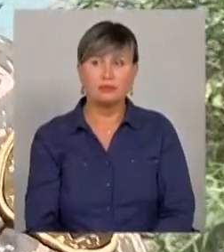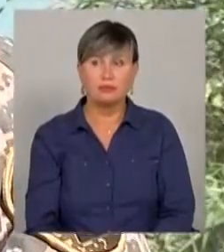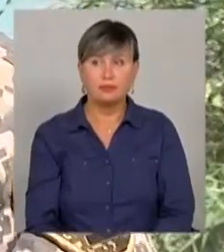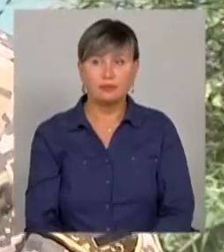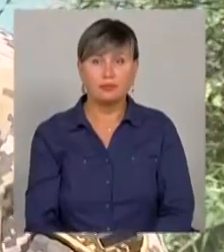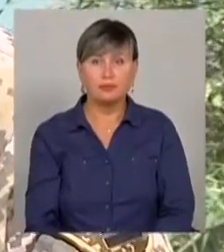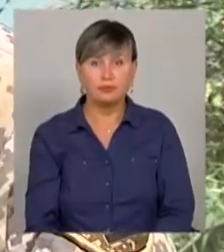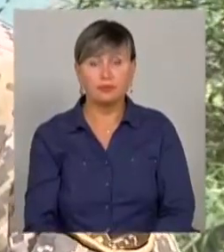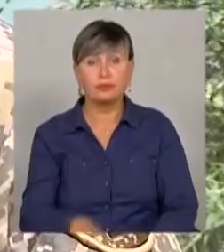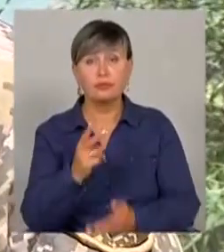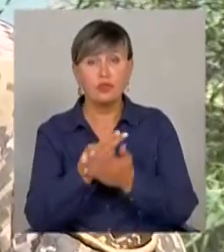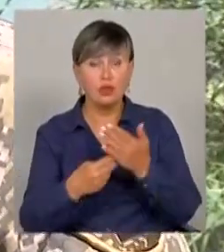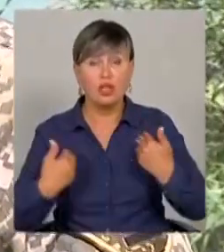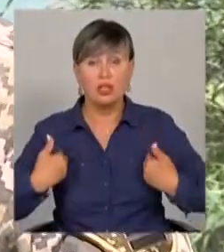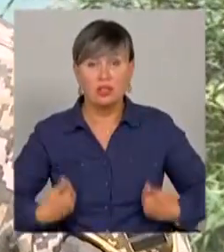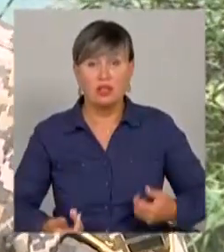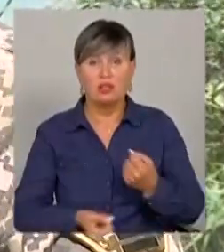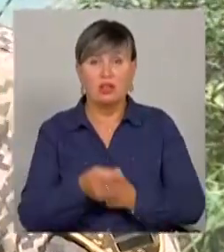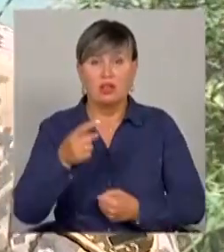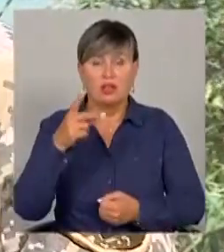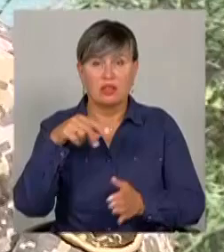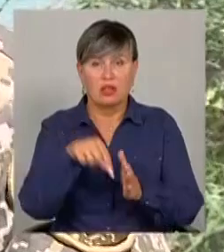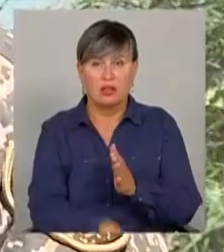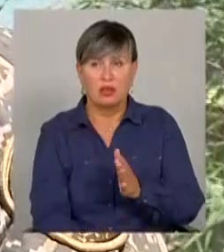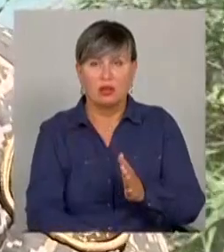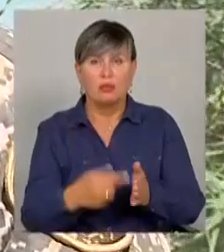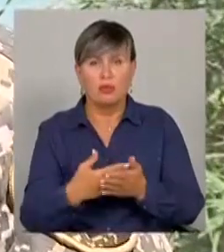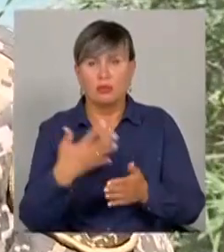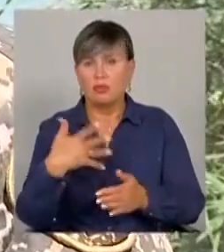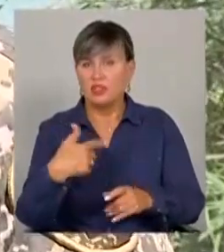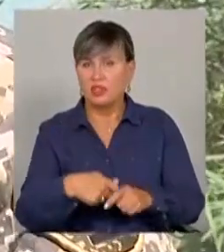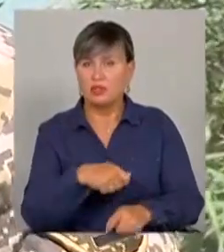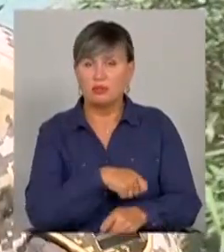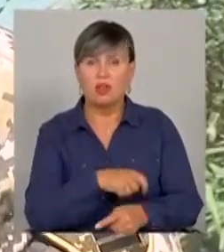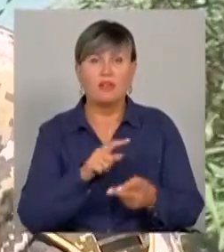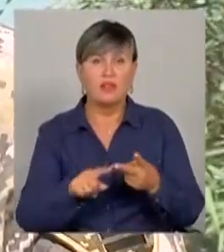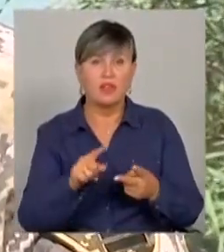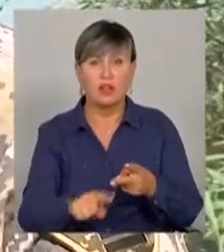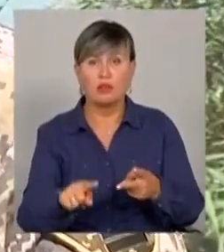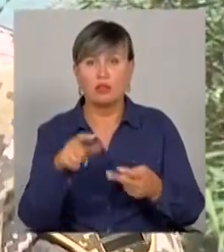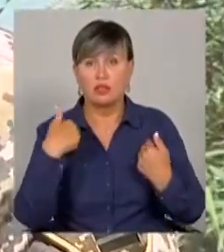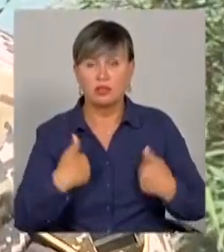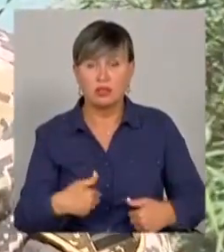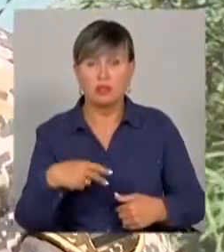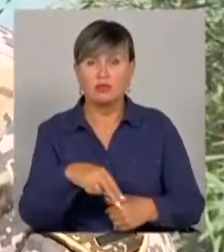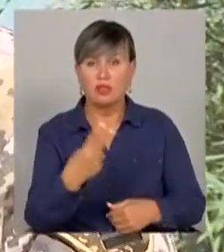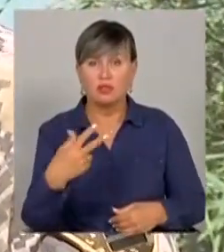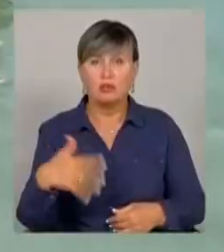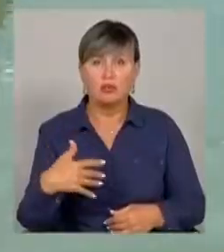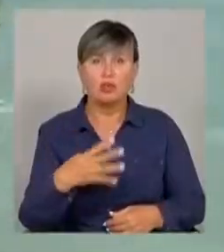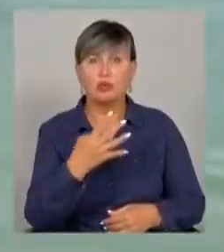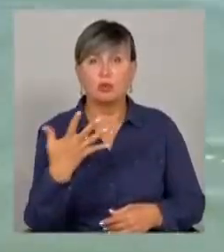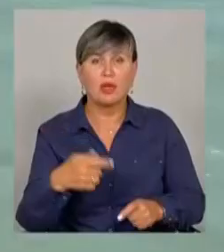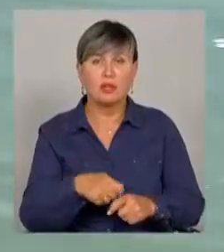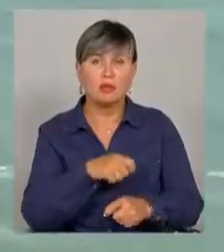Тело первого утонувшего было обнаружено на дне реки, примерно на глубине 50 метров. Второе тело обнаружено в 22.50 в 45